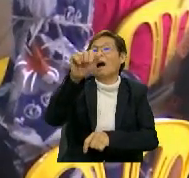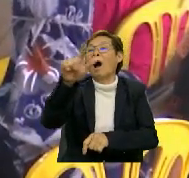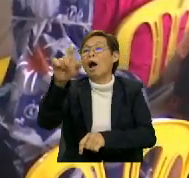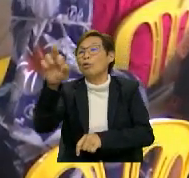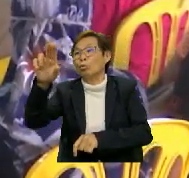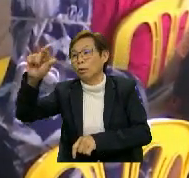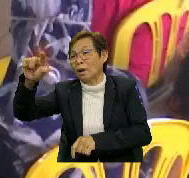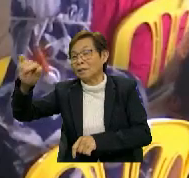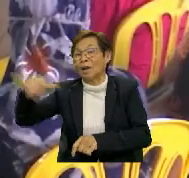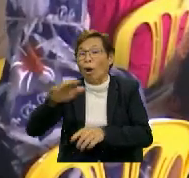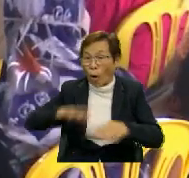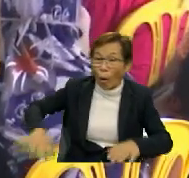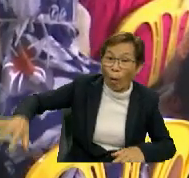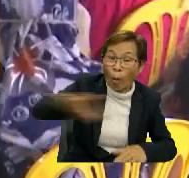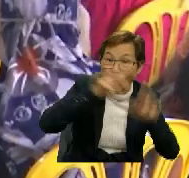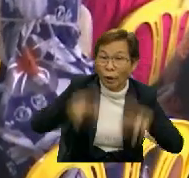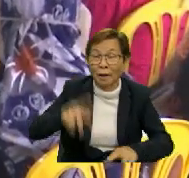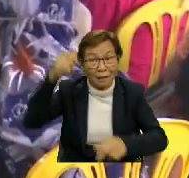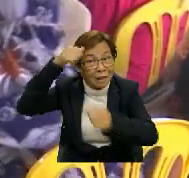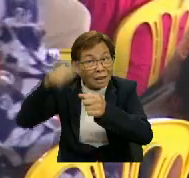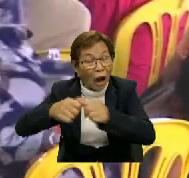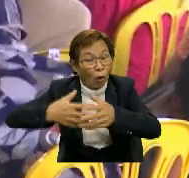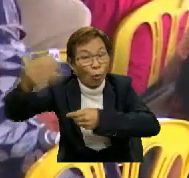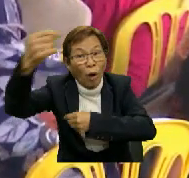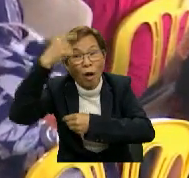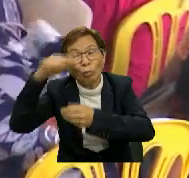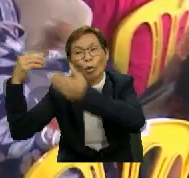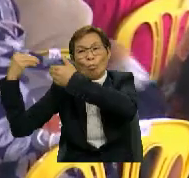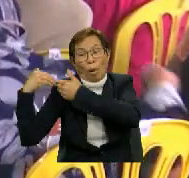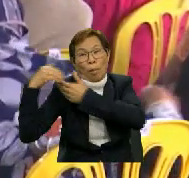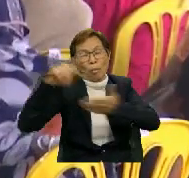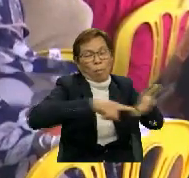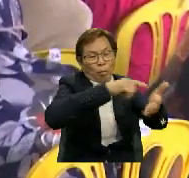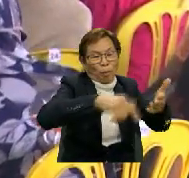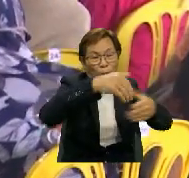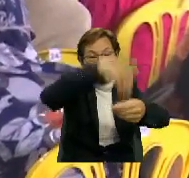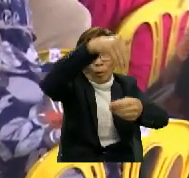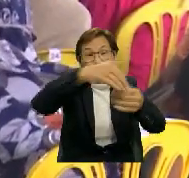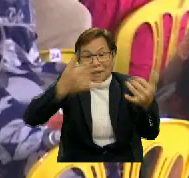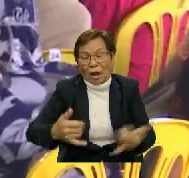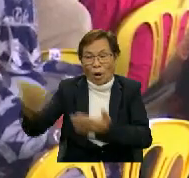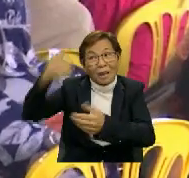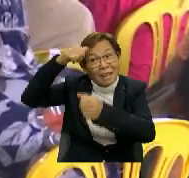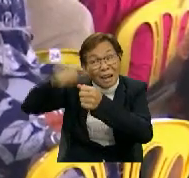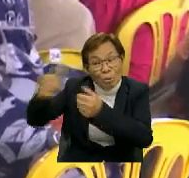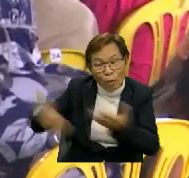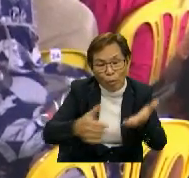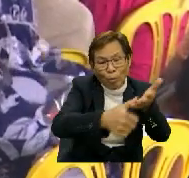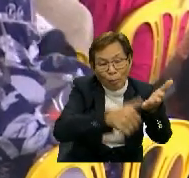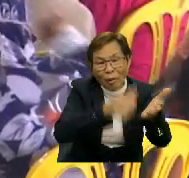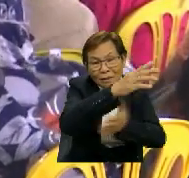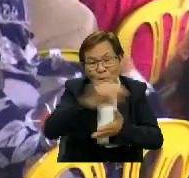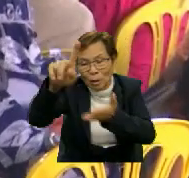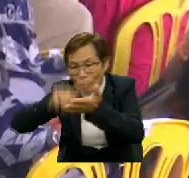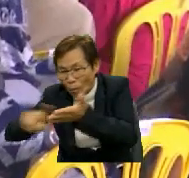Malaysia, jangan lupa keluar beramai-ramai menunaikan tanggungjawab anda pada hari ini dan jangan lupa untuk membawa kad pengenalan anda di